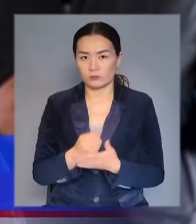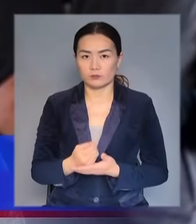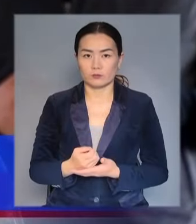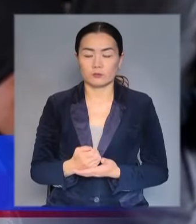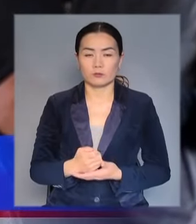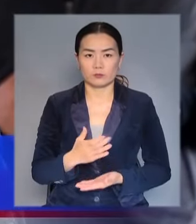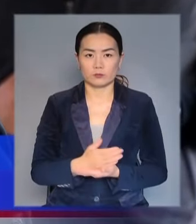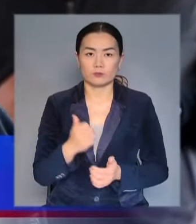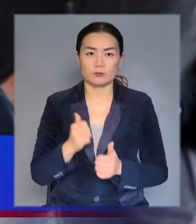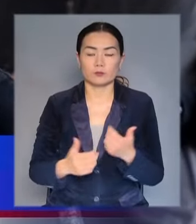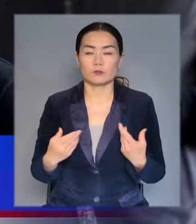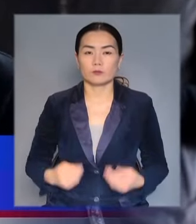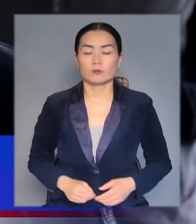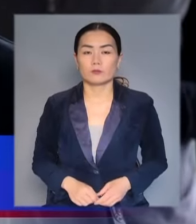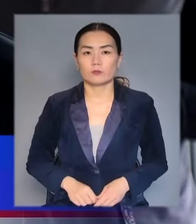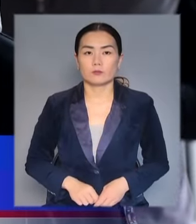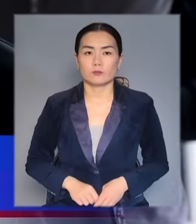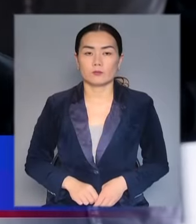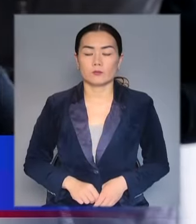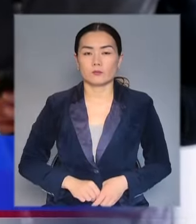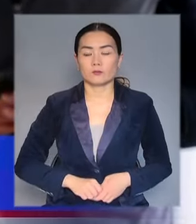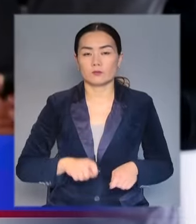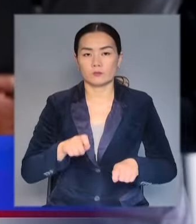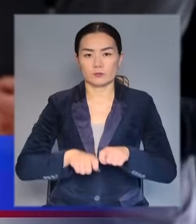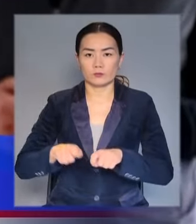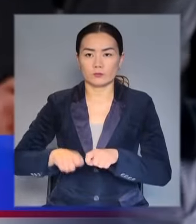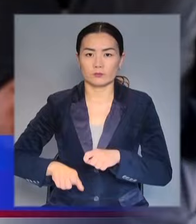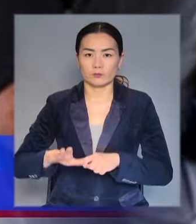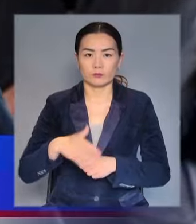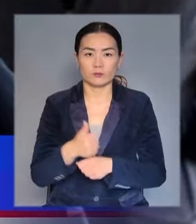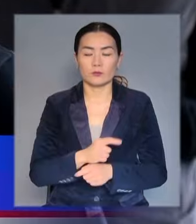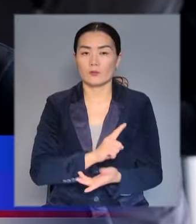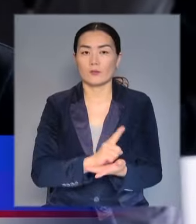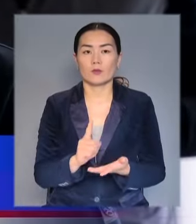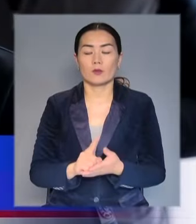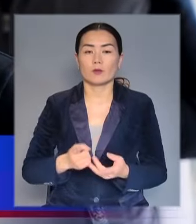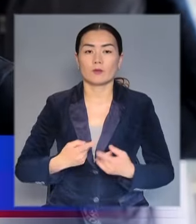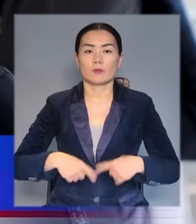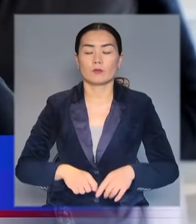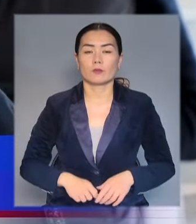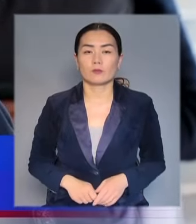де күнделікті қарап отырмыз. Енді біздің негізгі міндетіміз